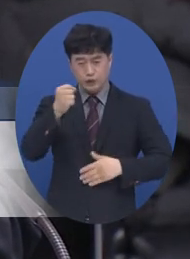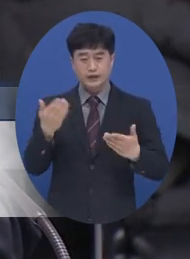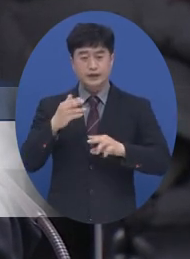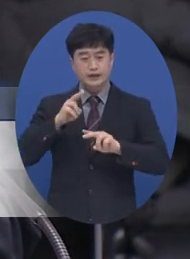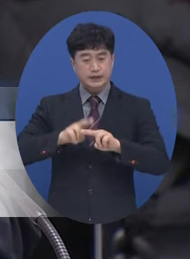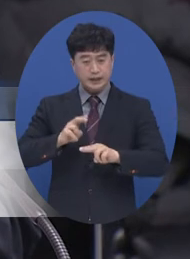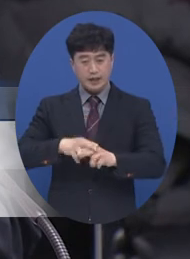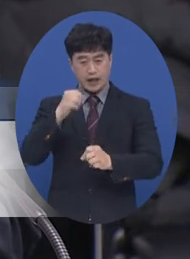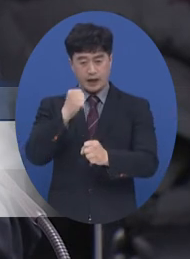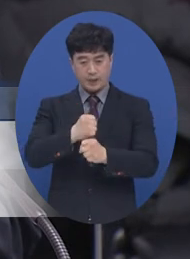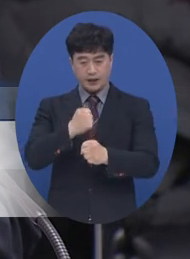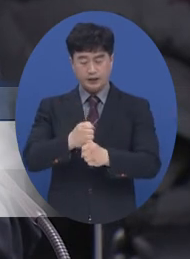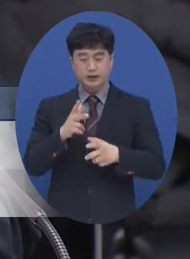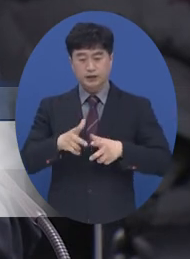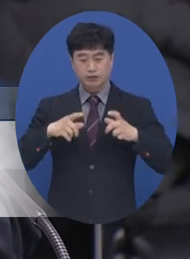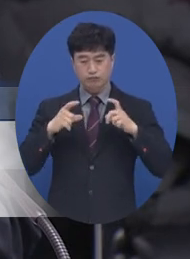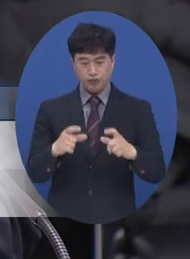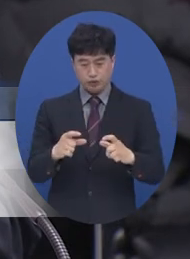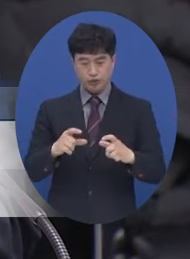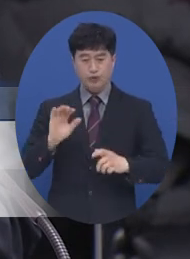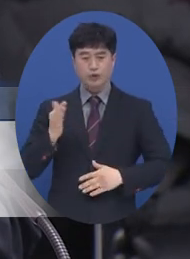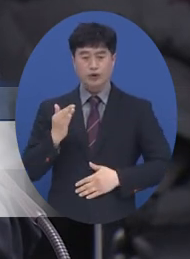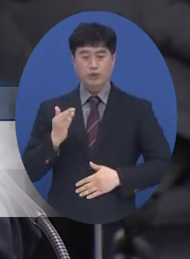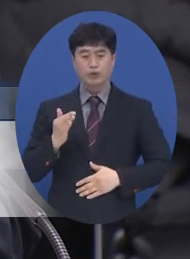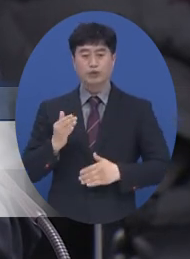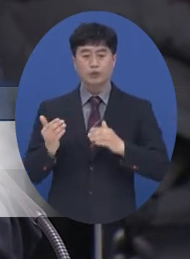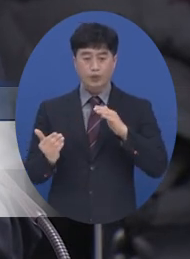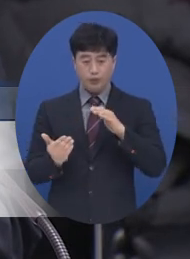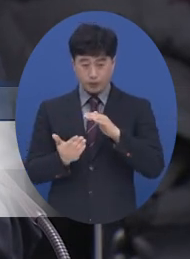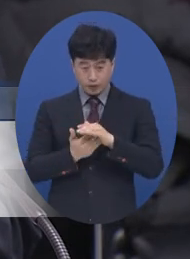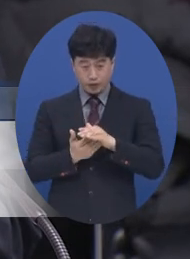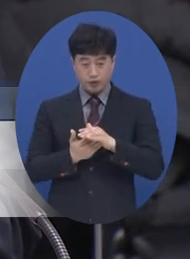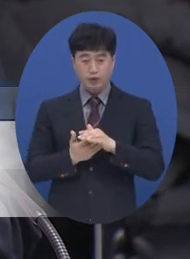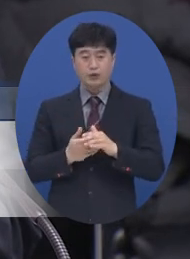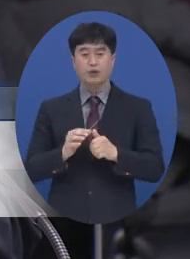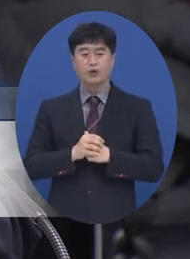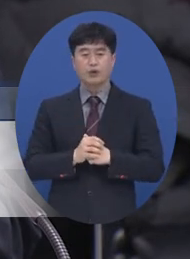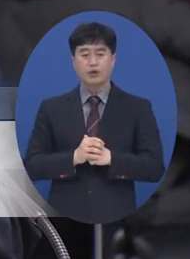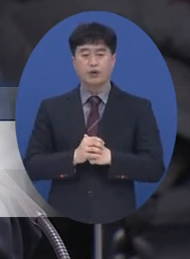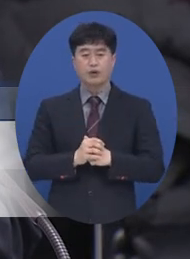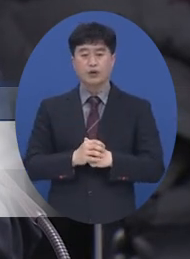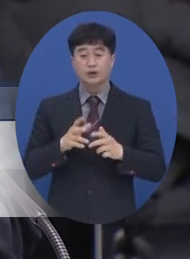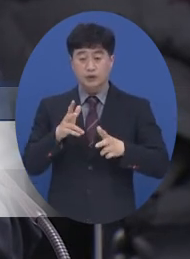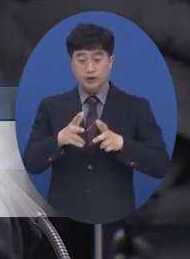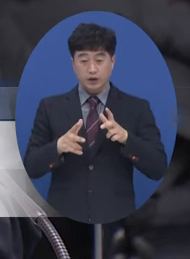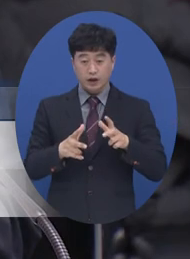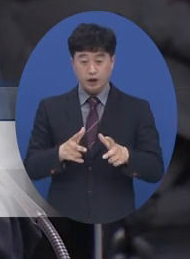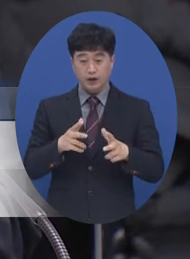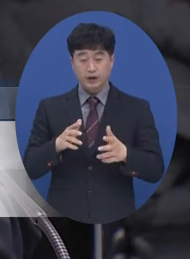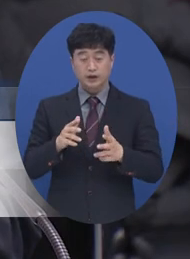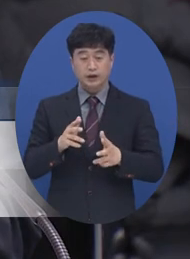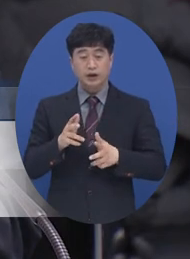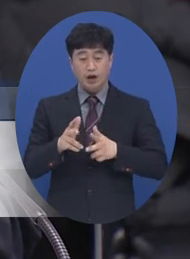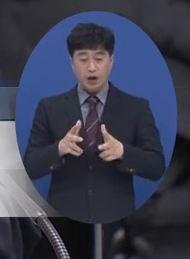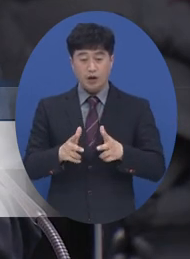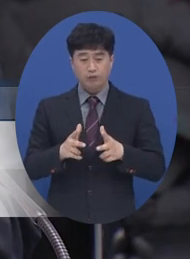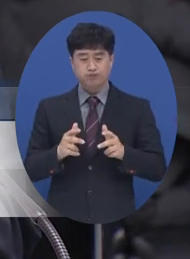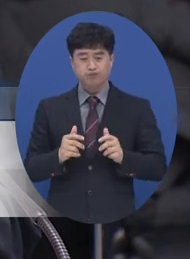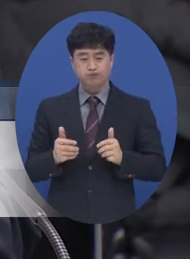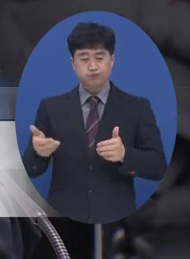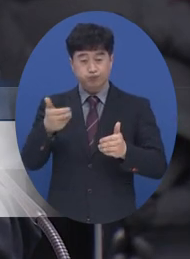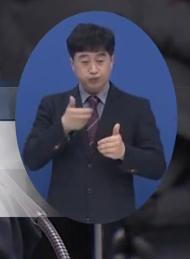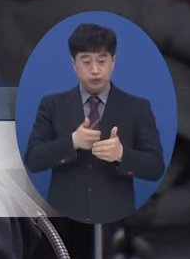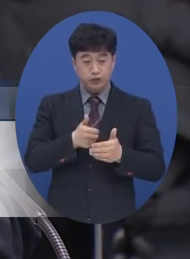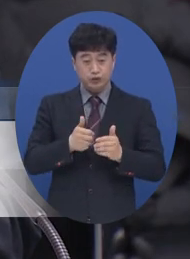창출하는 그런 산단이 될 수 있도록 이번 산단 대개조 사업을 유치하는 데 성실하게